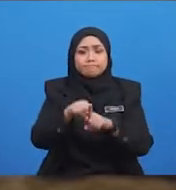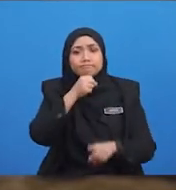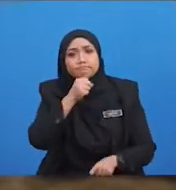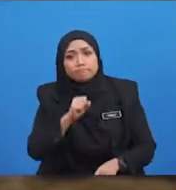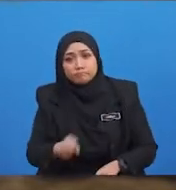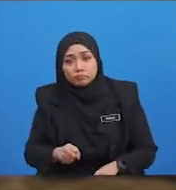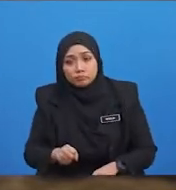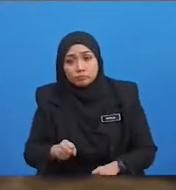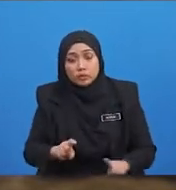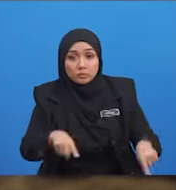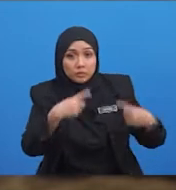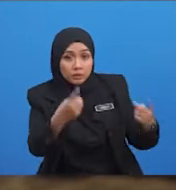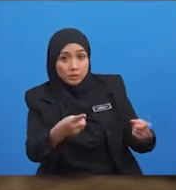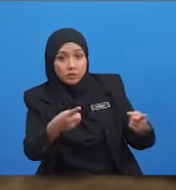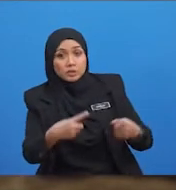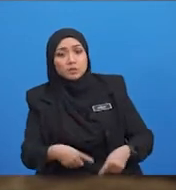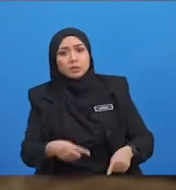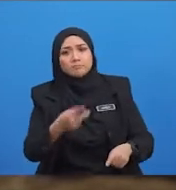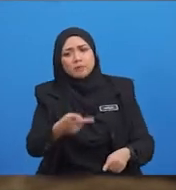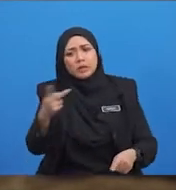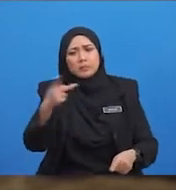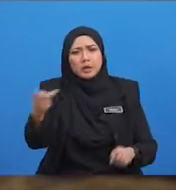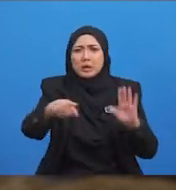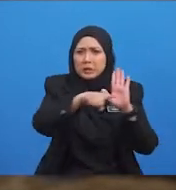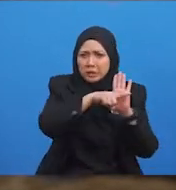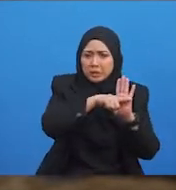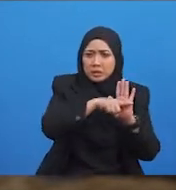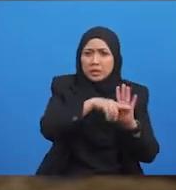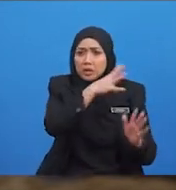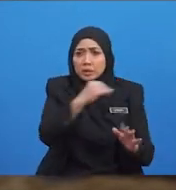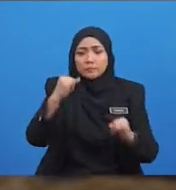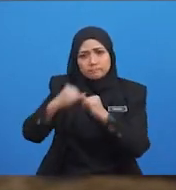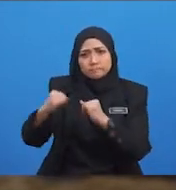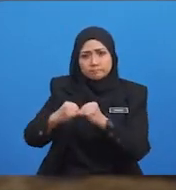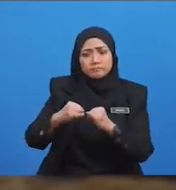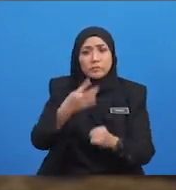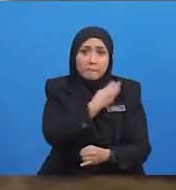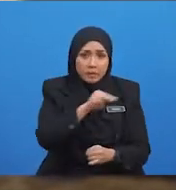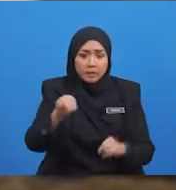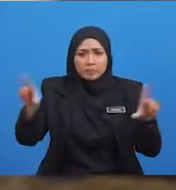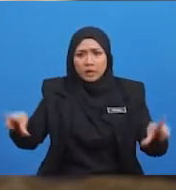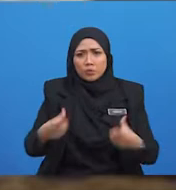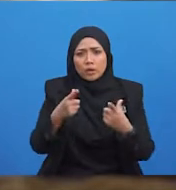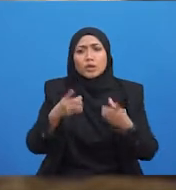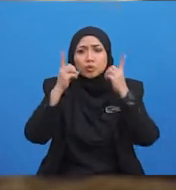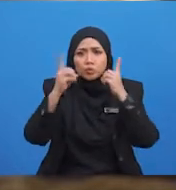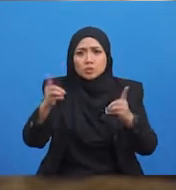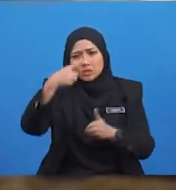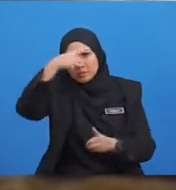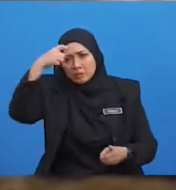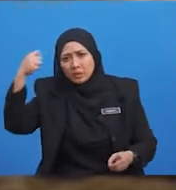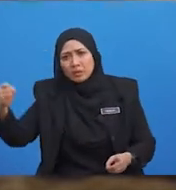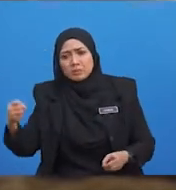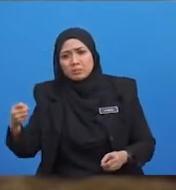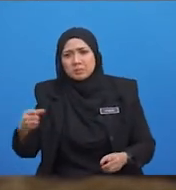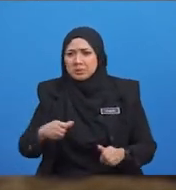yang negatif. Dan akhir sekali, mereka melakukan dosa kerana